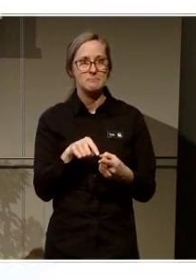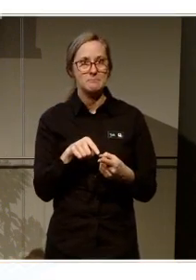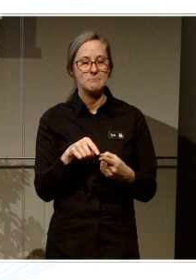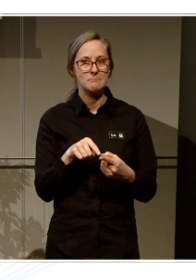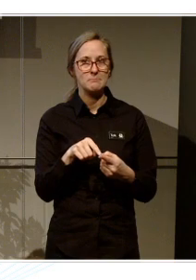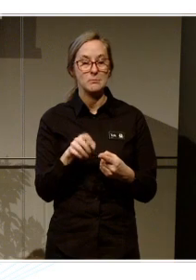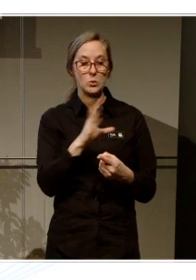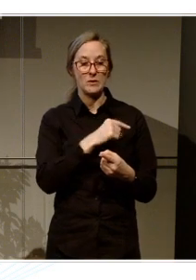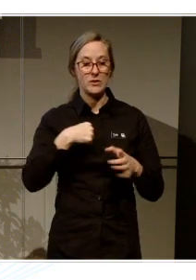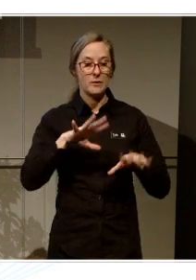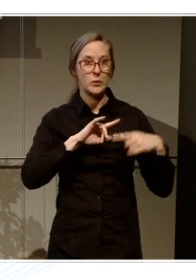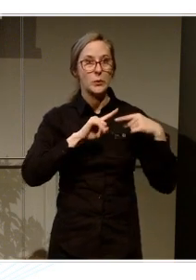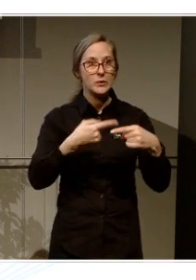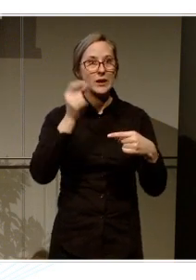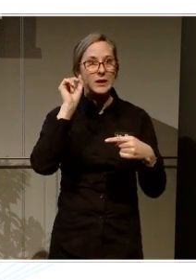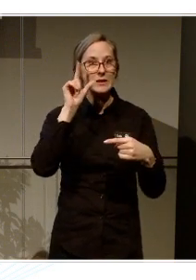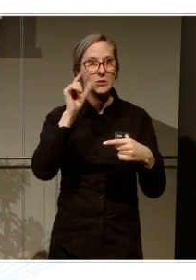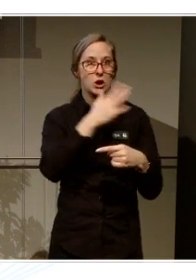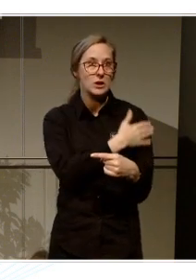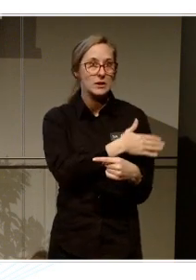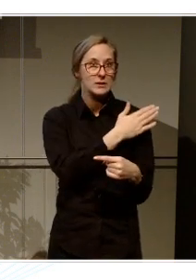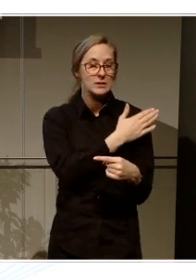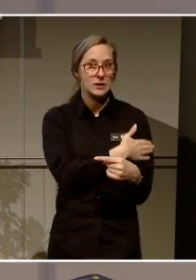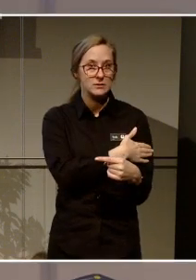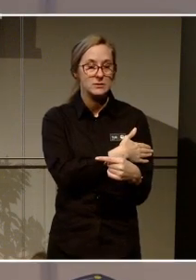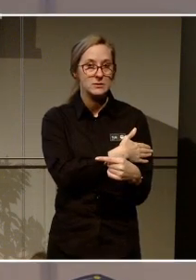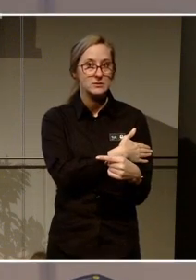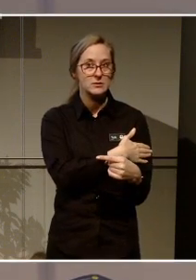För när vi utvecklar digitala tjänster